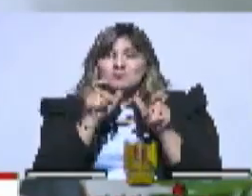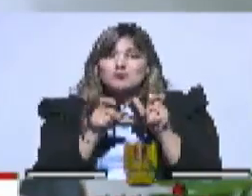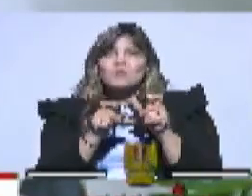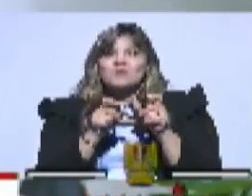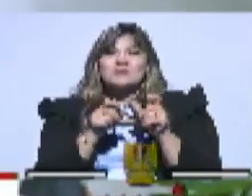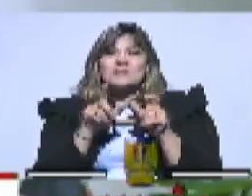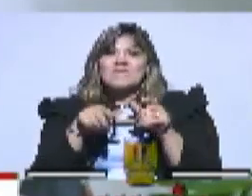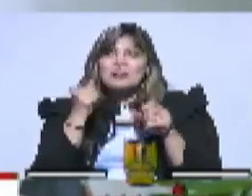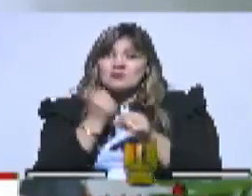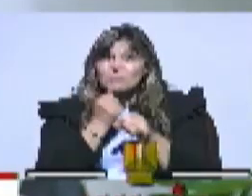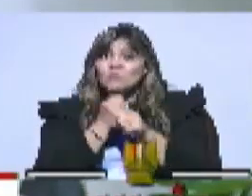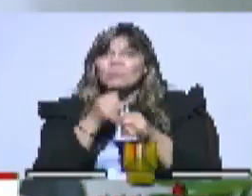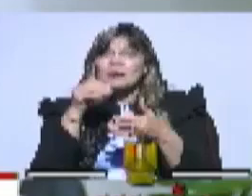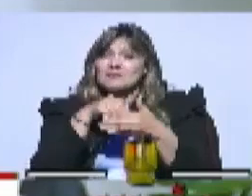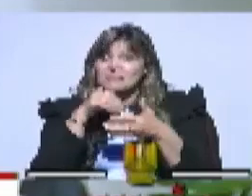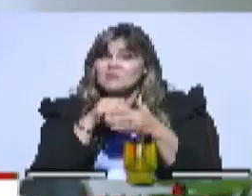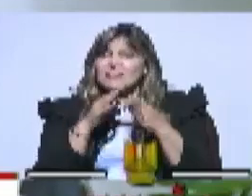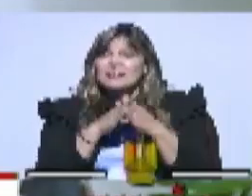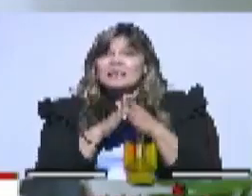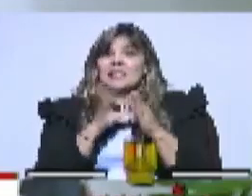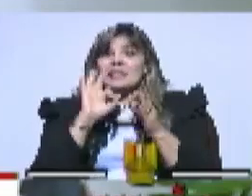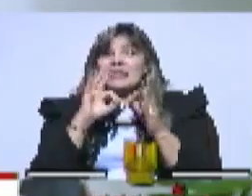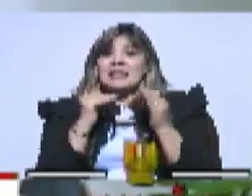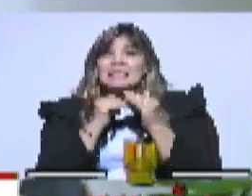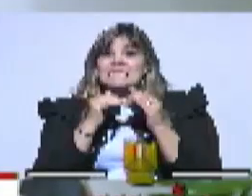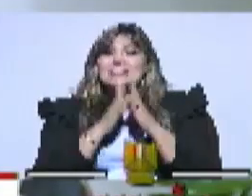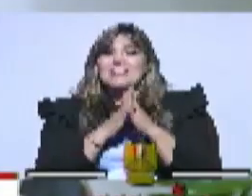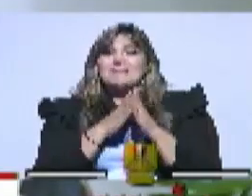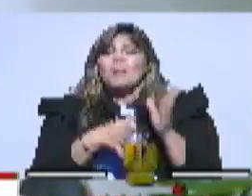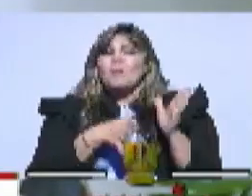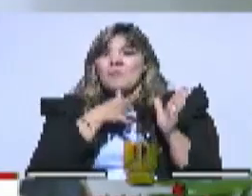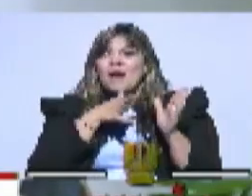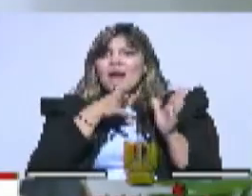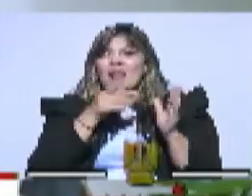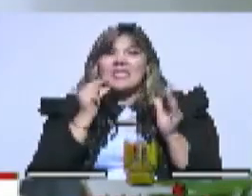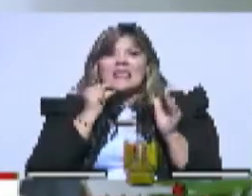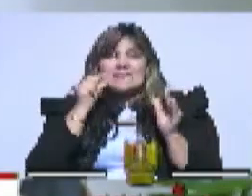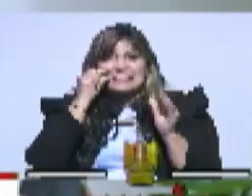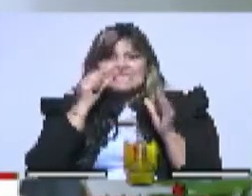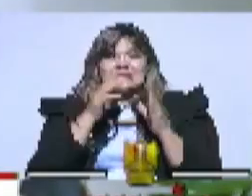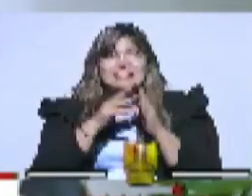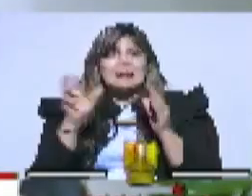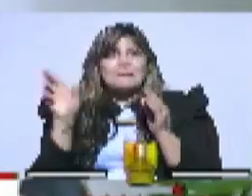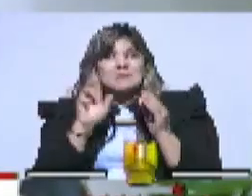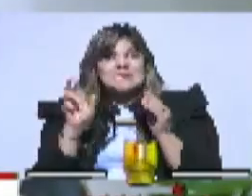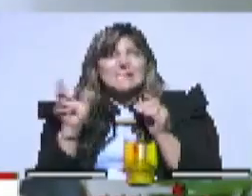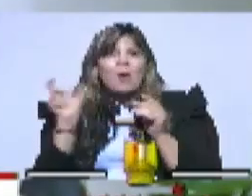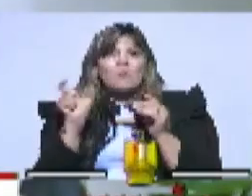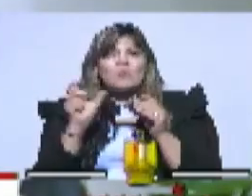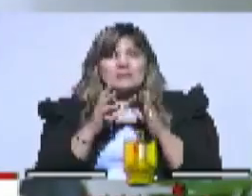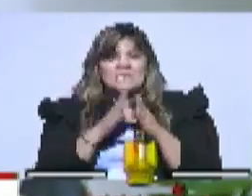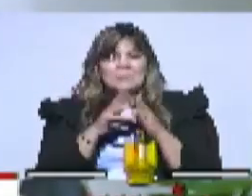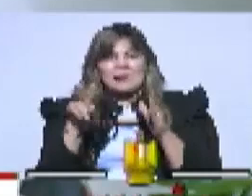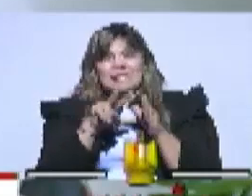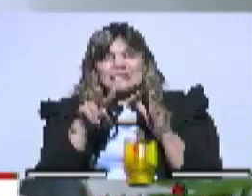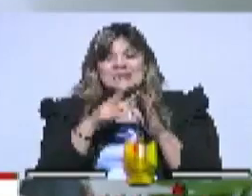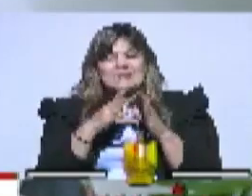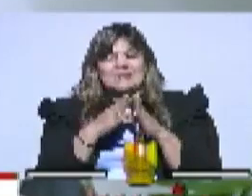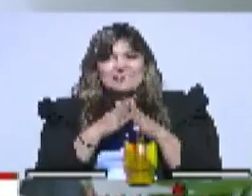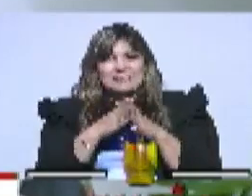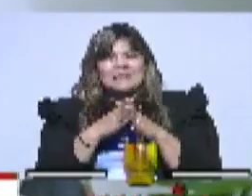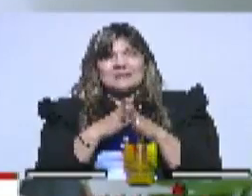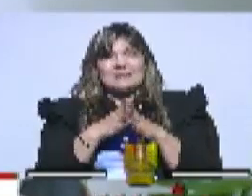ليهم دور كبير جدا في الانتخابات الرئاسية على مدار 3 أيام هم رجال الدين، سواء رجال الدين المسيحي أو رجال الدين الإسلامي،